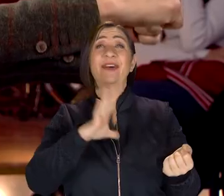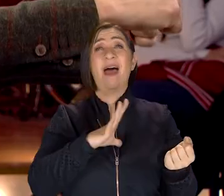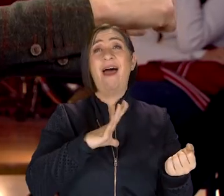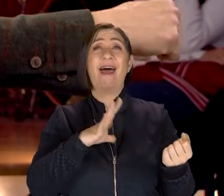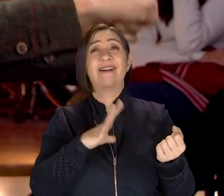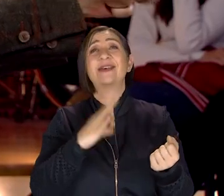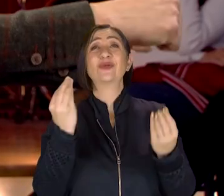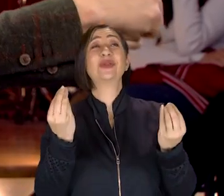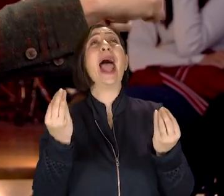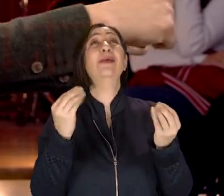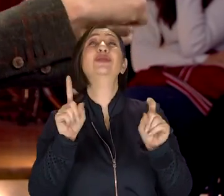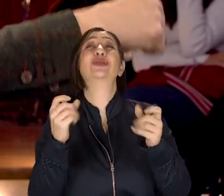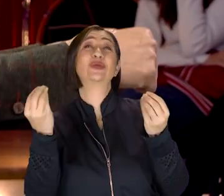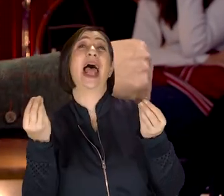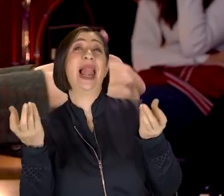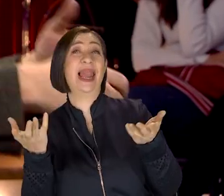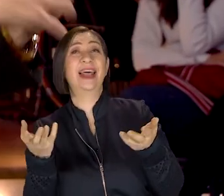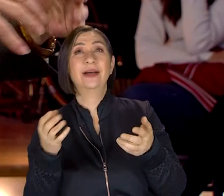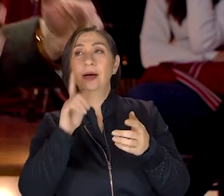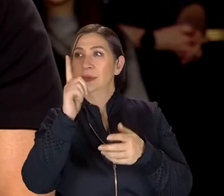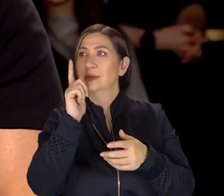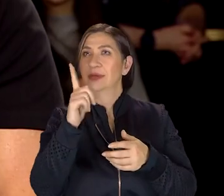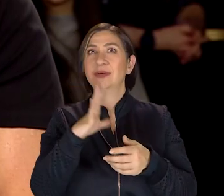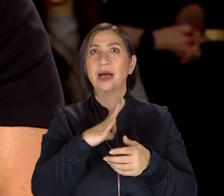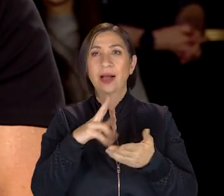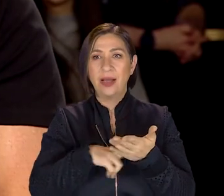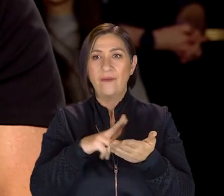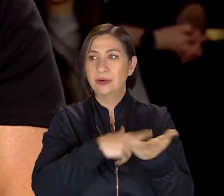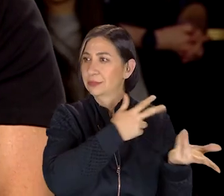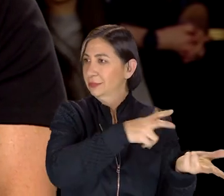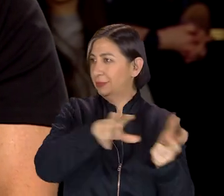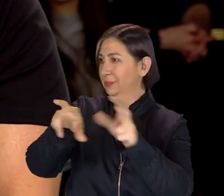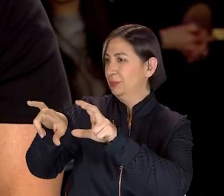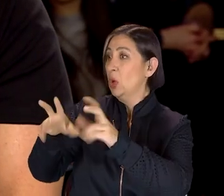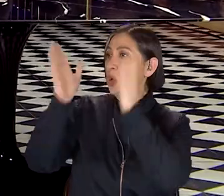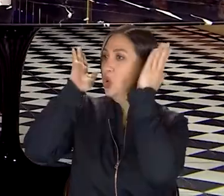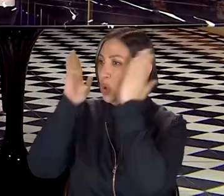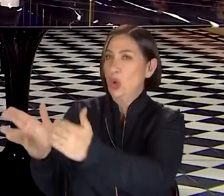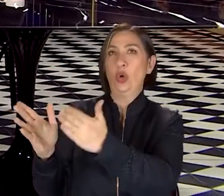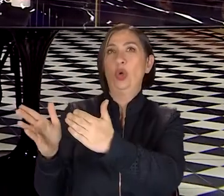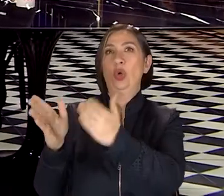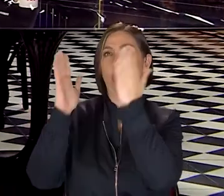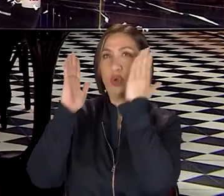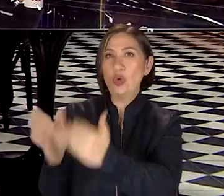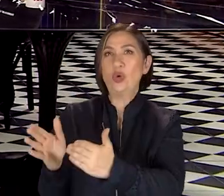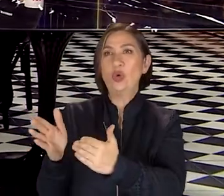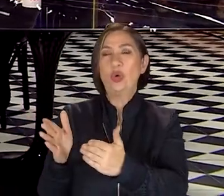arabası var. Güzel mi? Güzel çalıyor. Bir anda kahvaltı eden herkes kalktık ve yuh dedik. Yuh. Yani